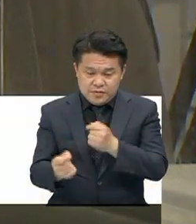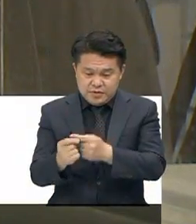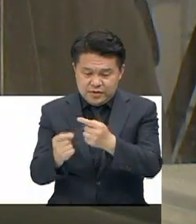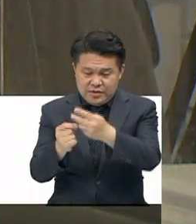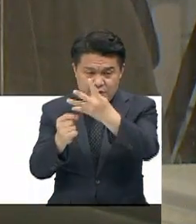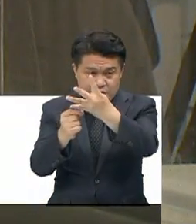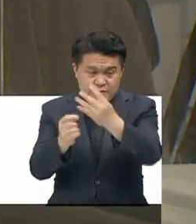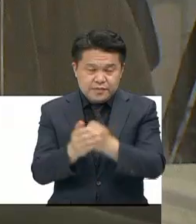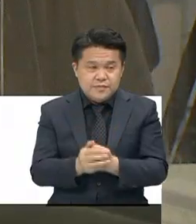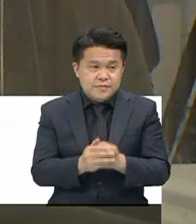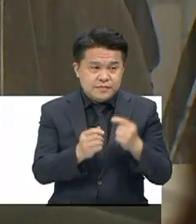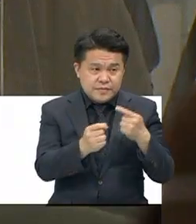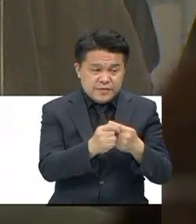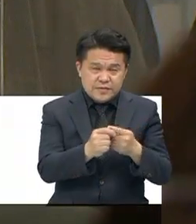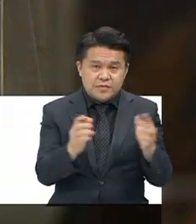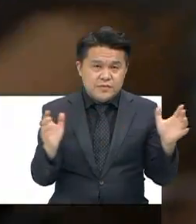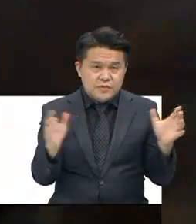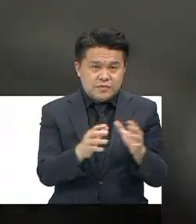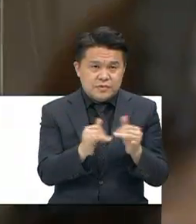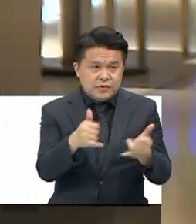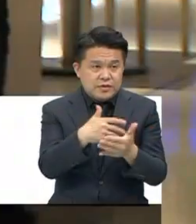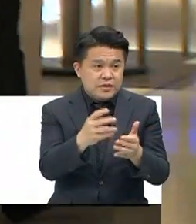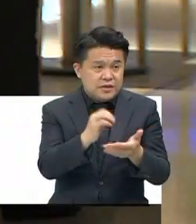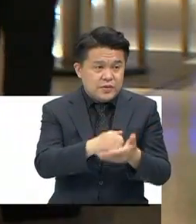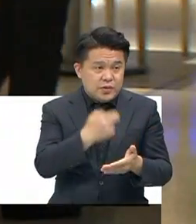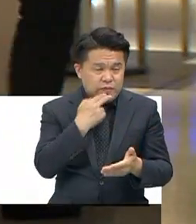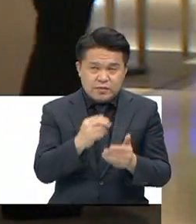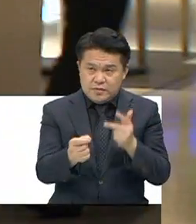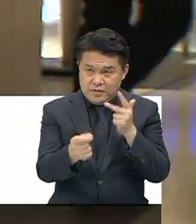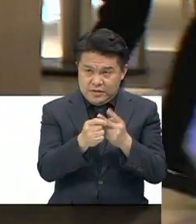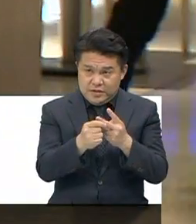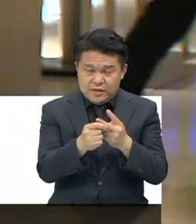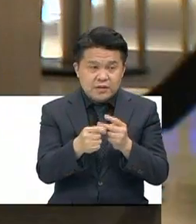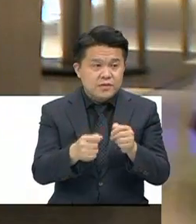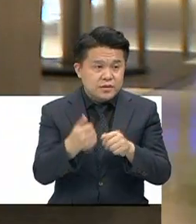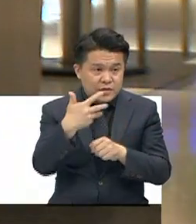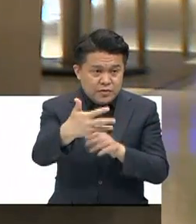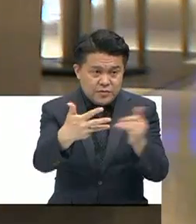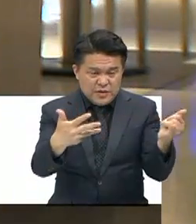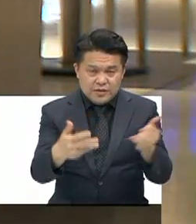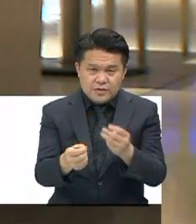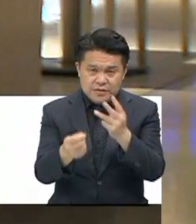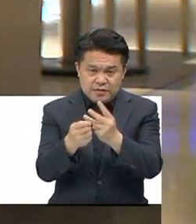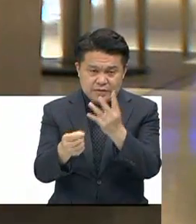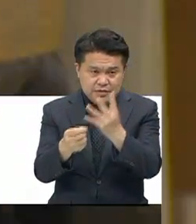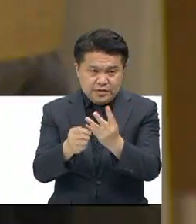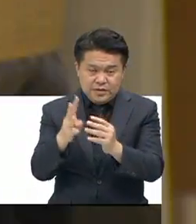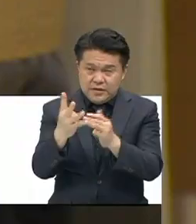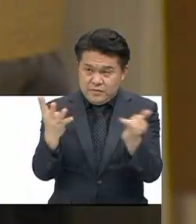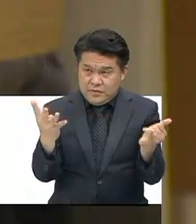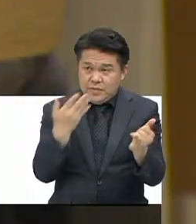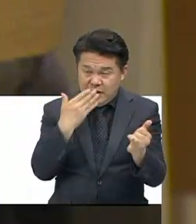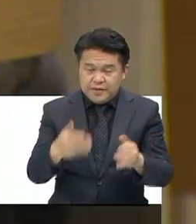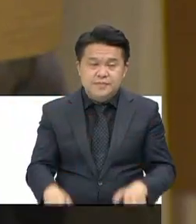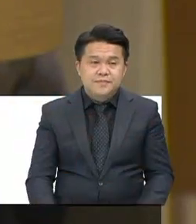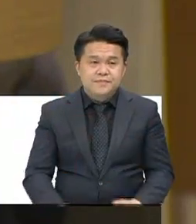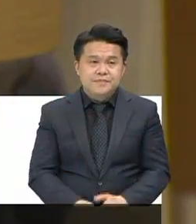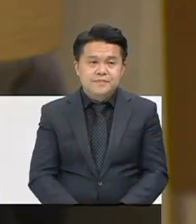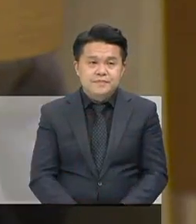1단계는 모임 인원 제한이 없고 2단계는 8명까지, 3, 4단계는 4명까지 모임이